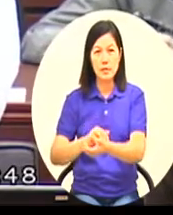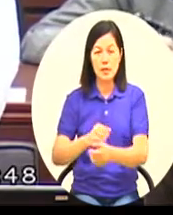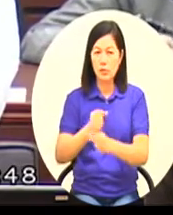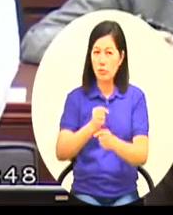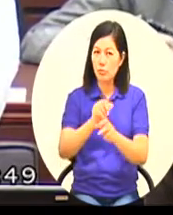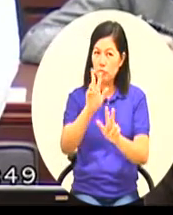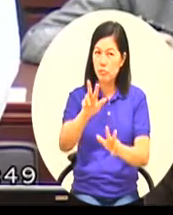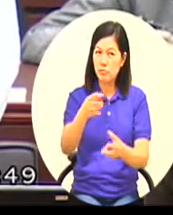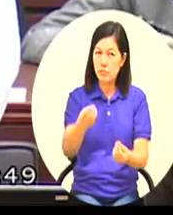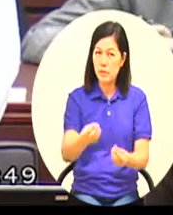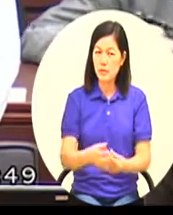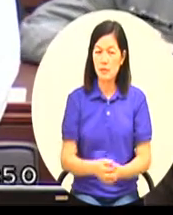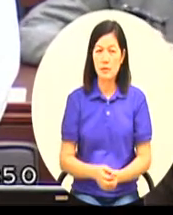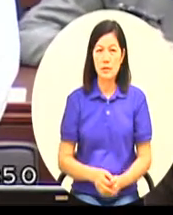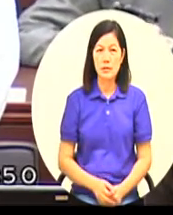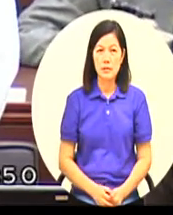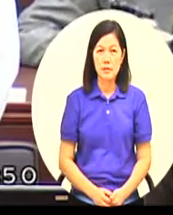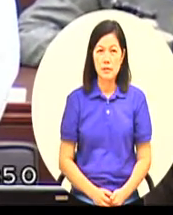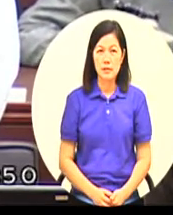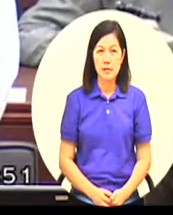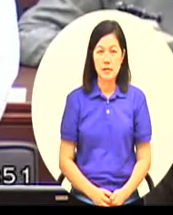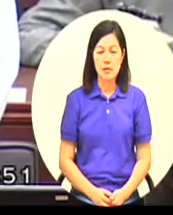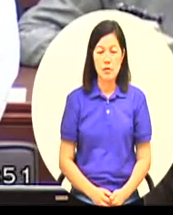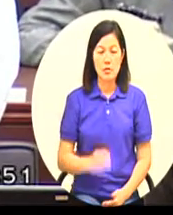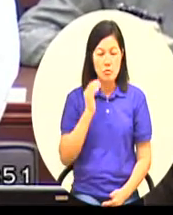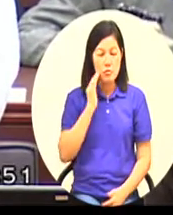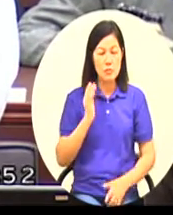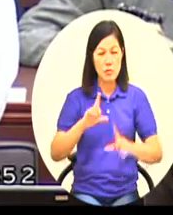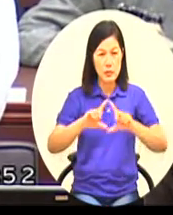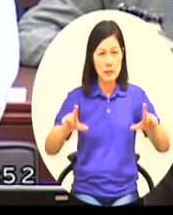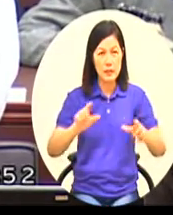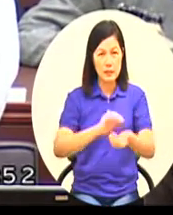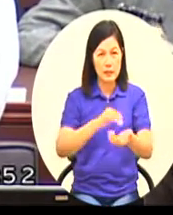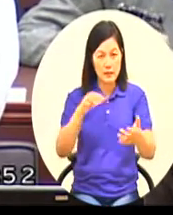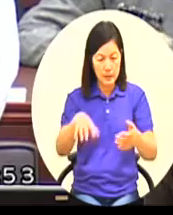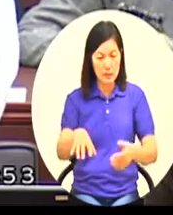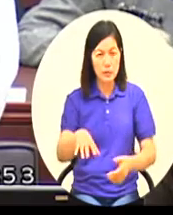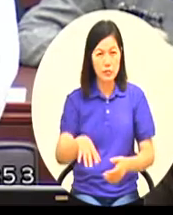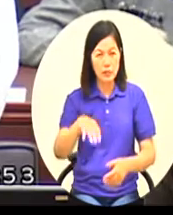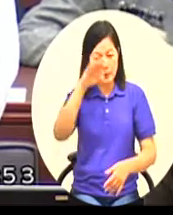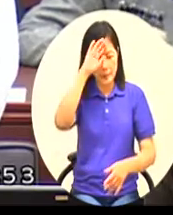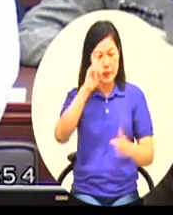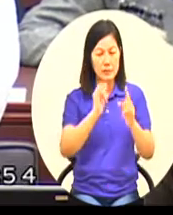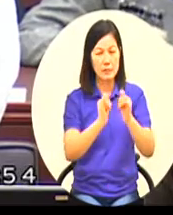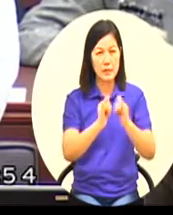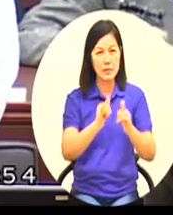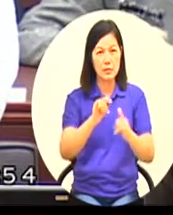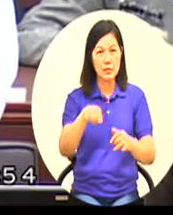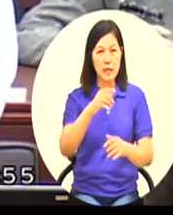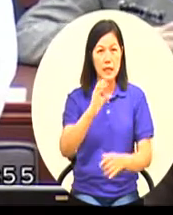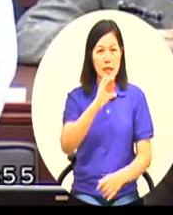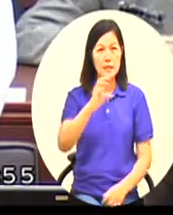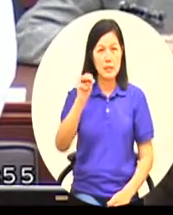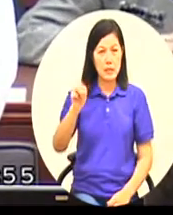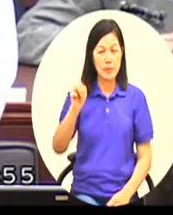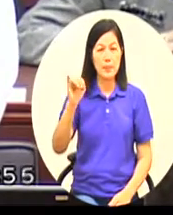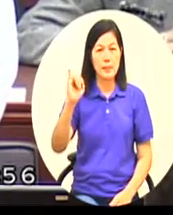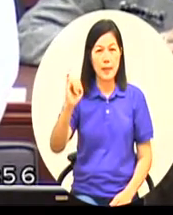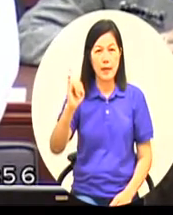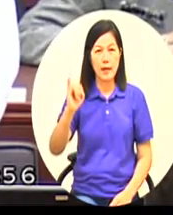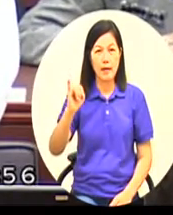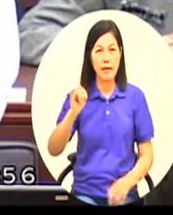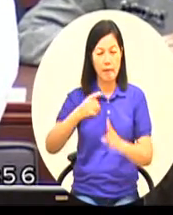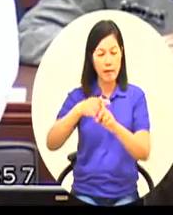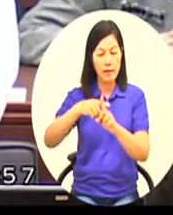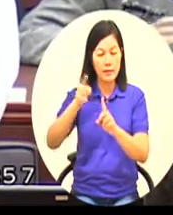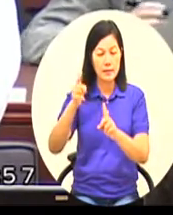那当我们的一个大型医院的我们很多的病人，那个我们叫 CMI 值，就是我们的疾病严重度